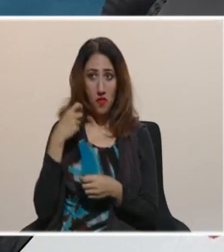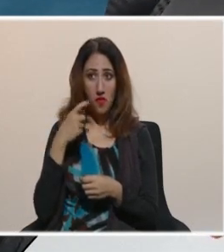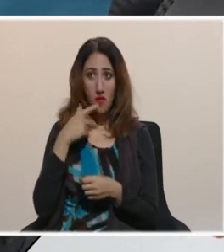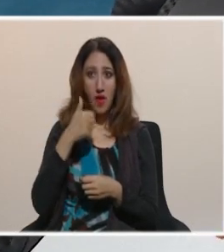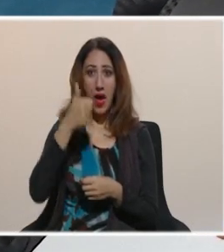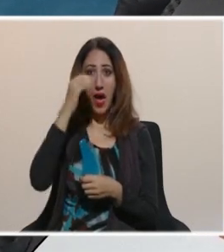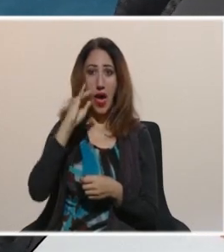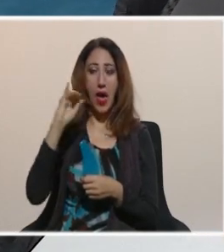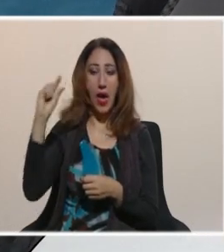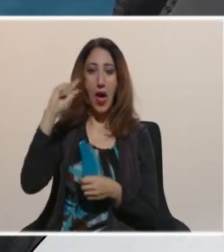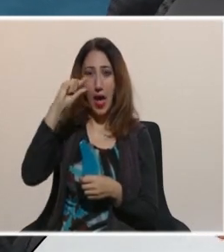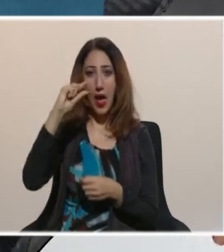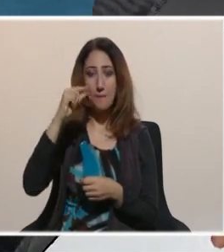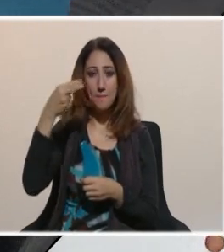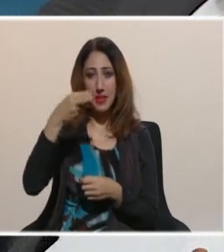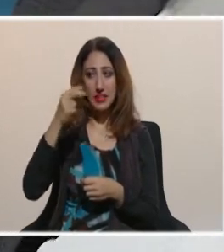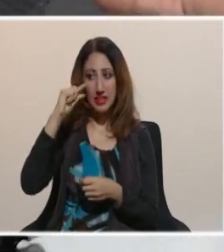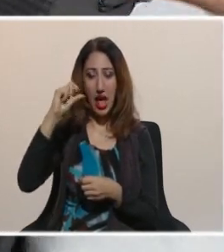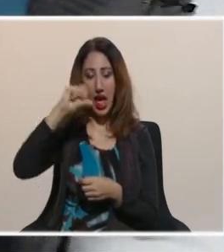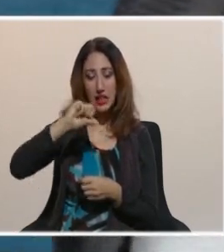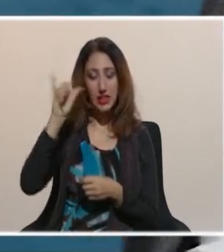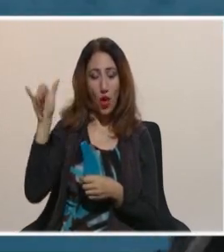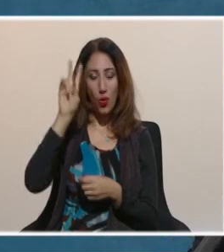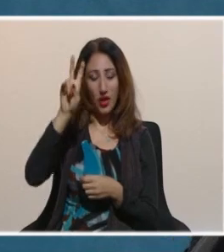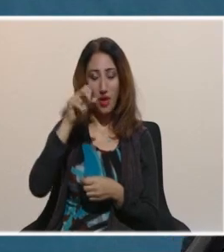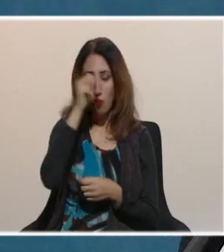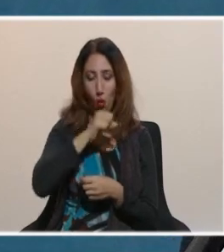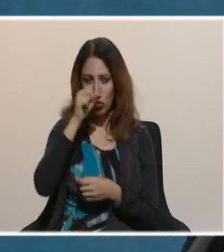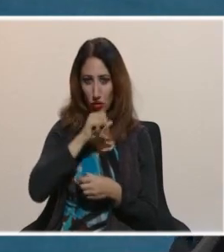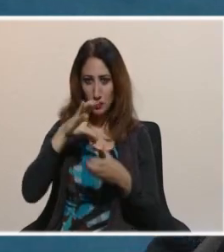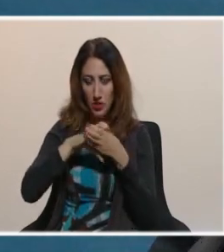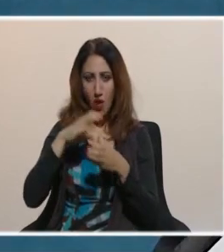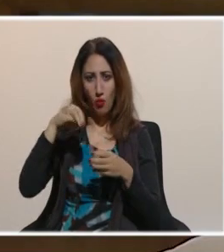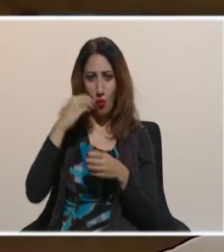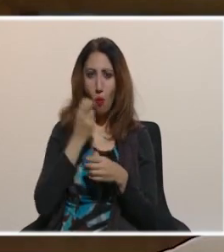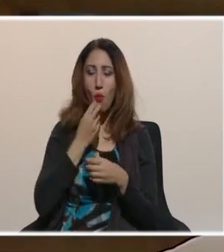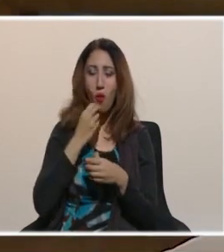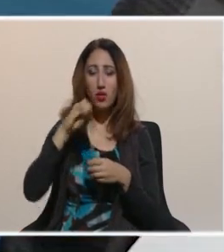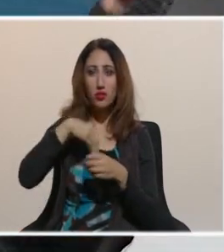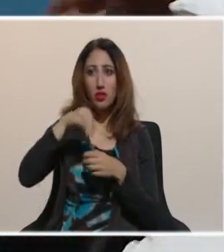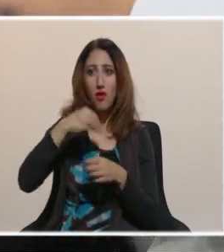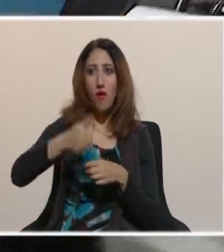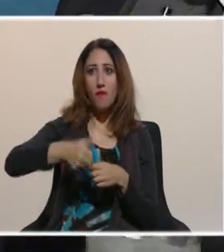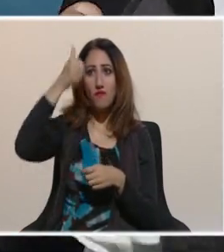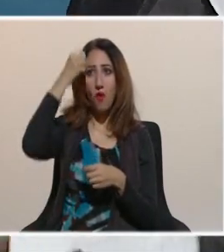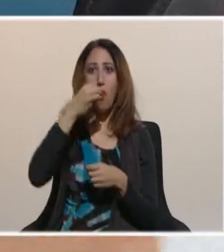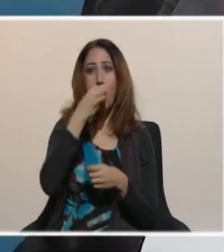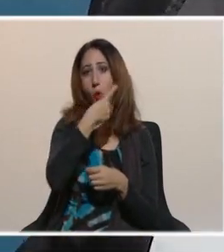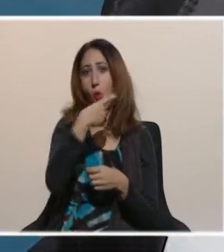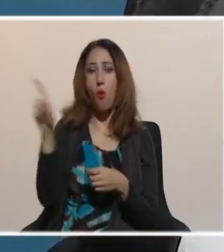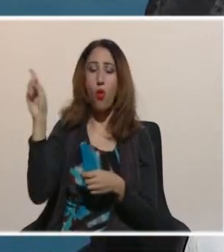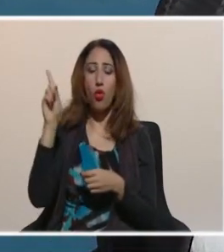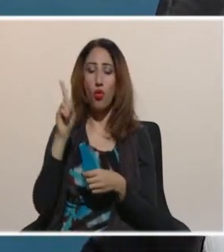احمد عدويه. يا لهوي مشكله في الطبيخ. يطبخ ايه كويس عدويه؟ كله اللي عينك